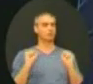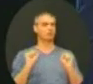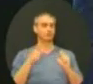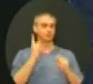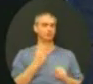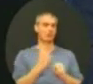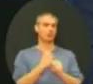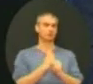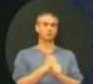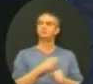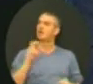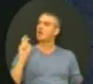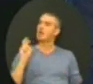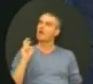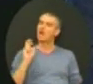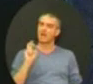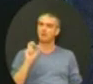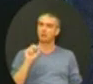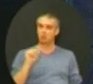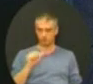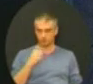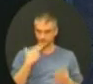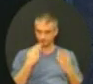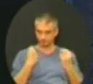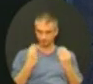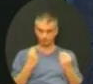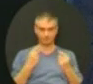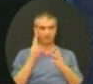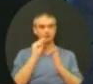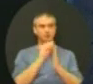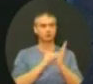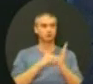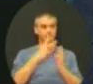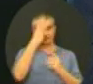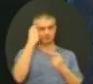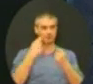שצריך לראות. איימן עודה, יושב ראש הרשימה המשותפת הערבית המשותפת בכנסת. תודה אדוני. תודה רבה.